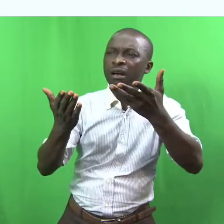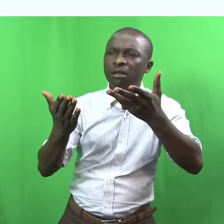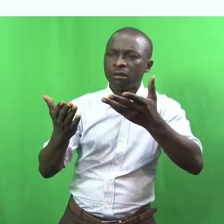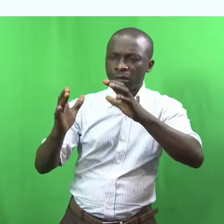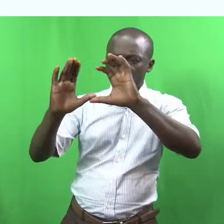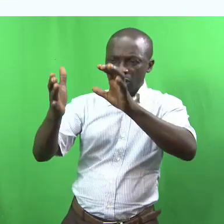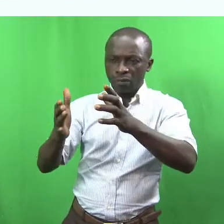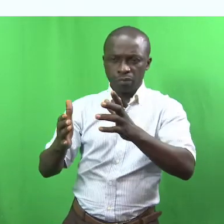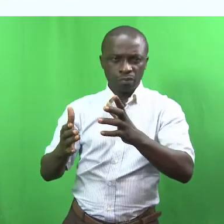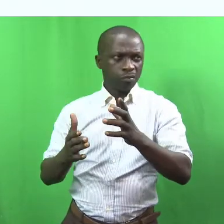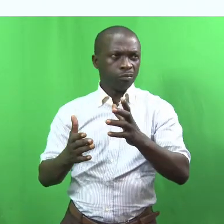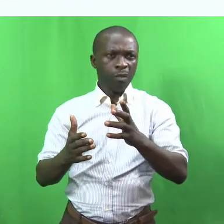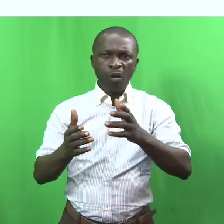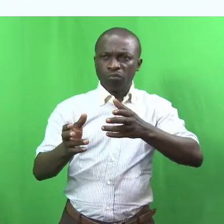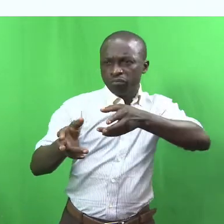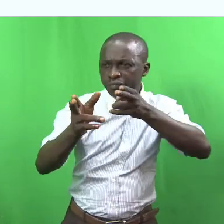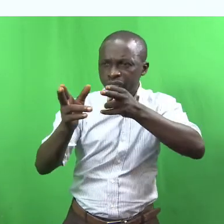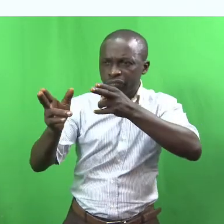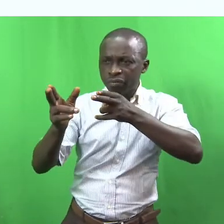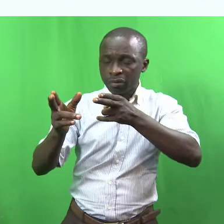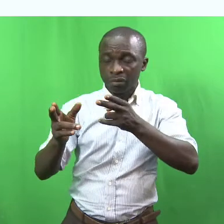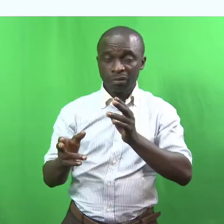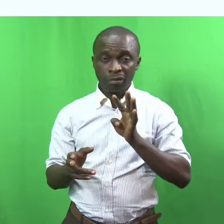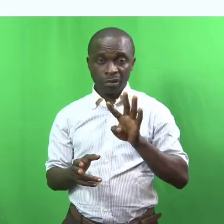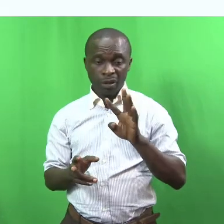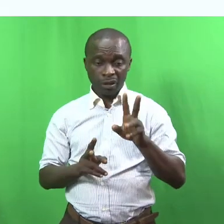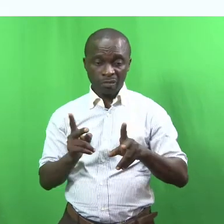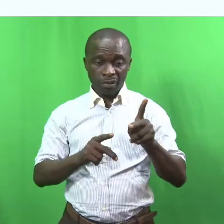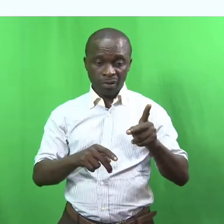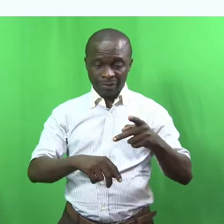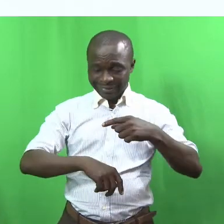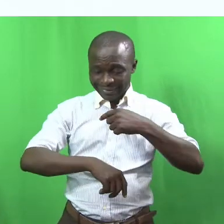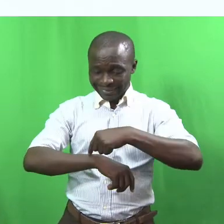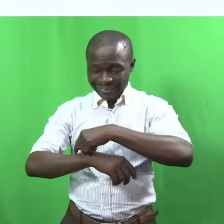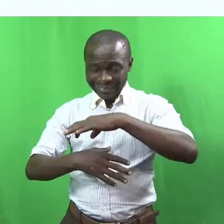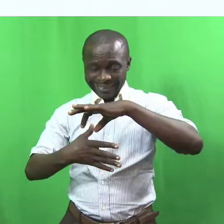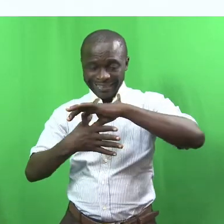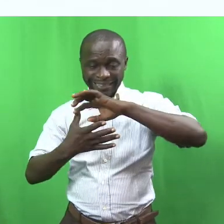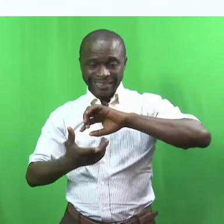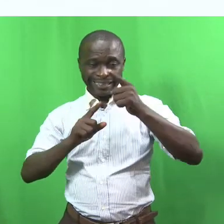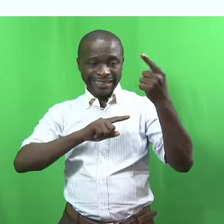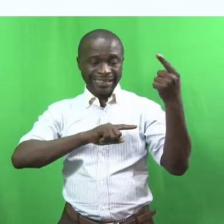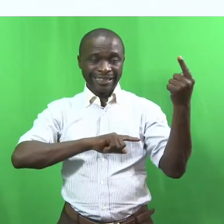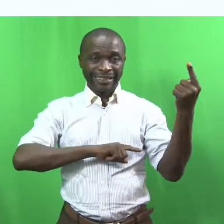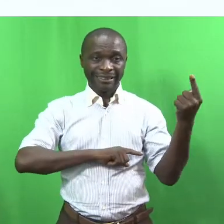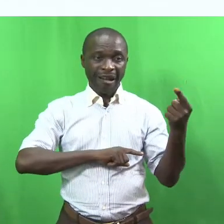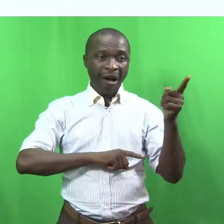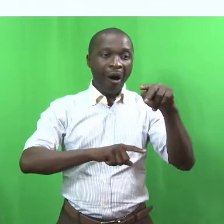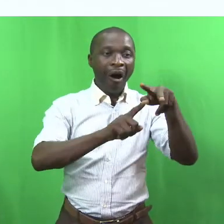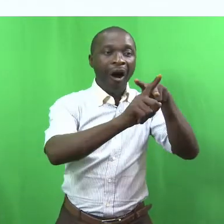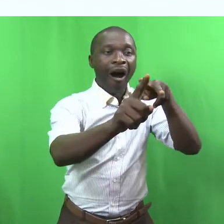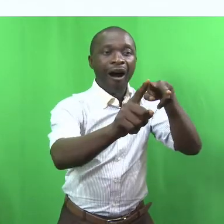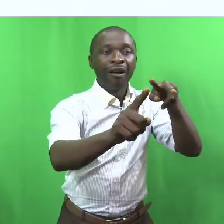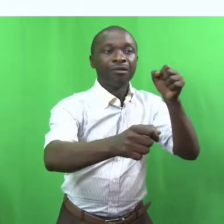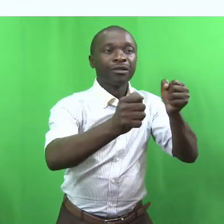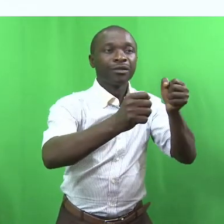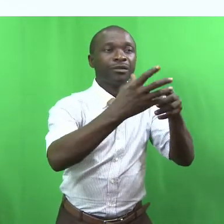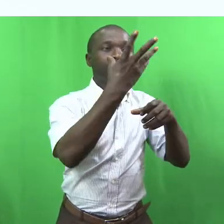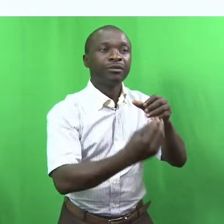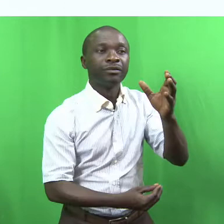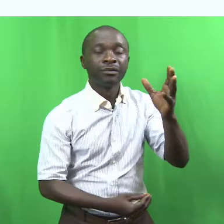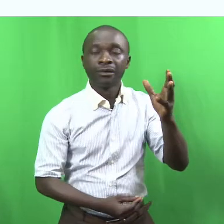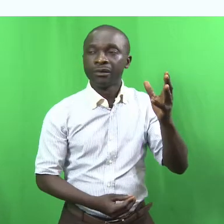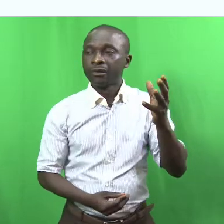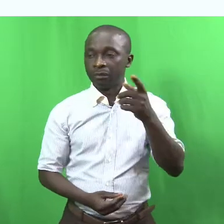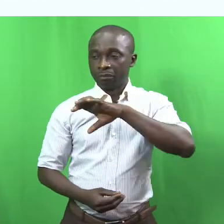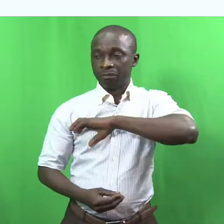faisant état de 4 blessés, dont un journaliste. Ces malfrats sont à présent en fuite et recherchés par la police. Par ailleurs, les bureaux de vote